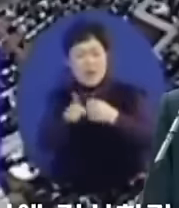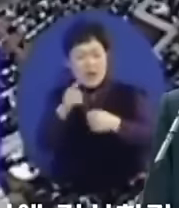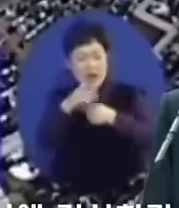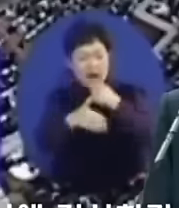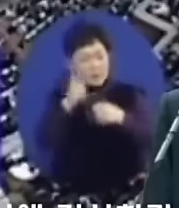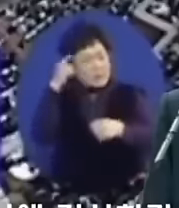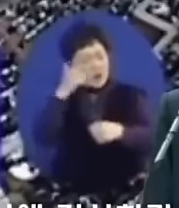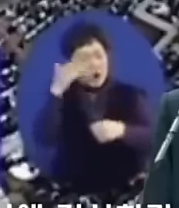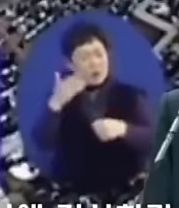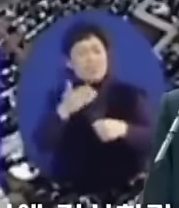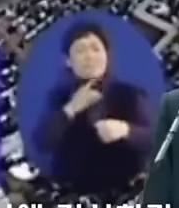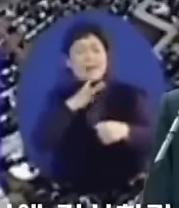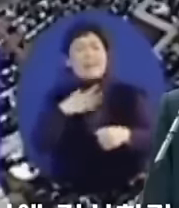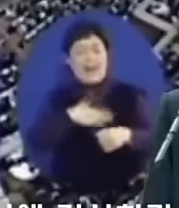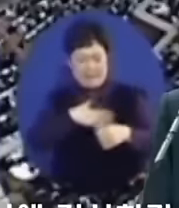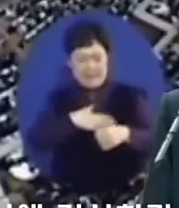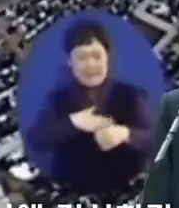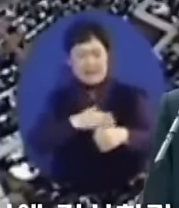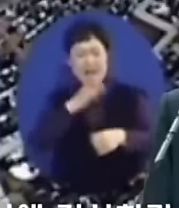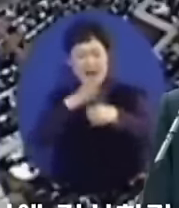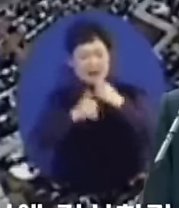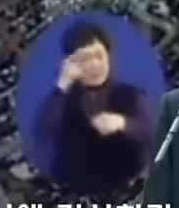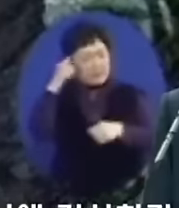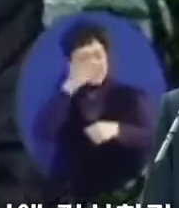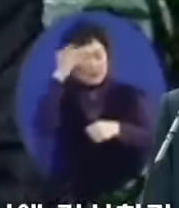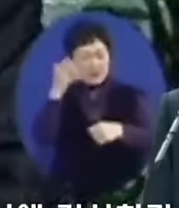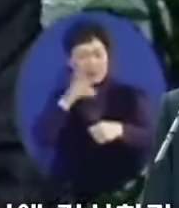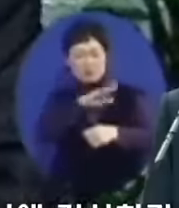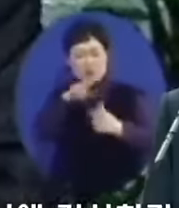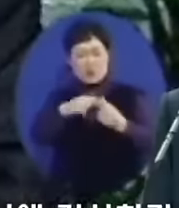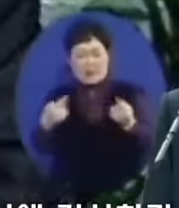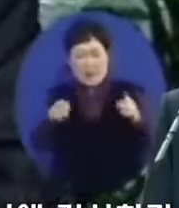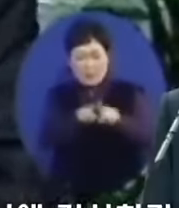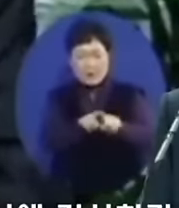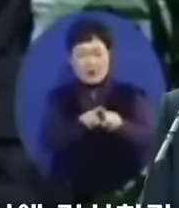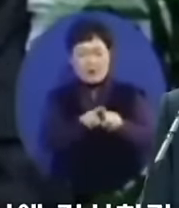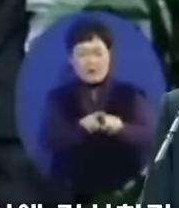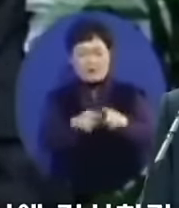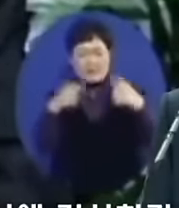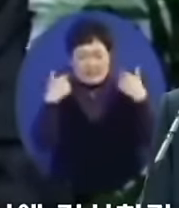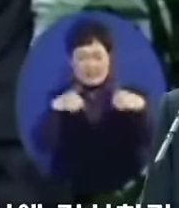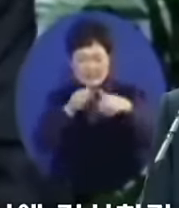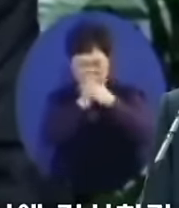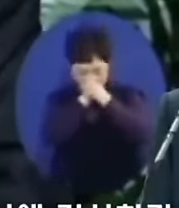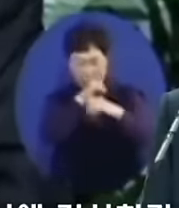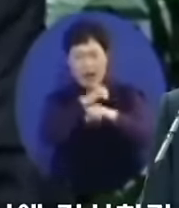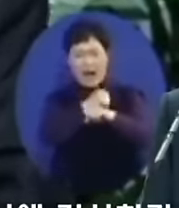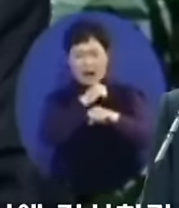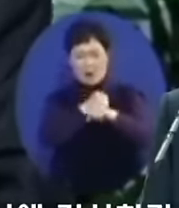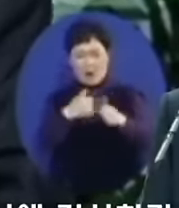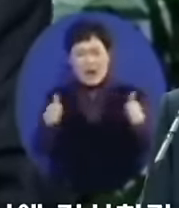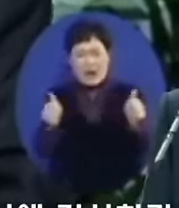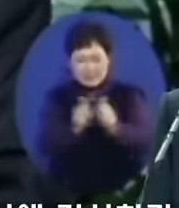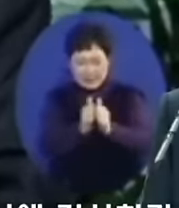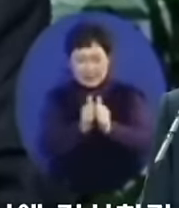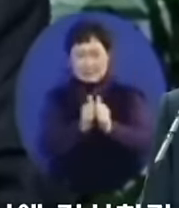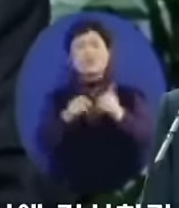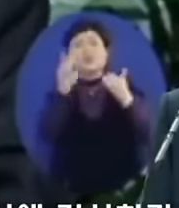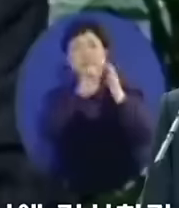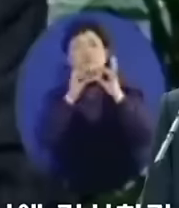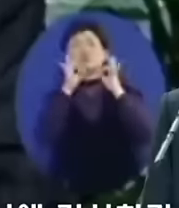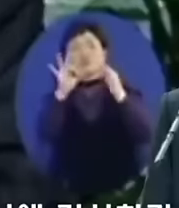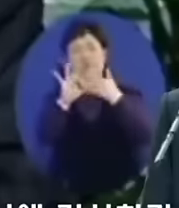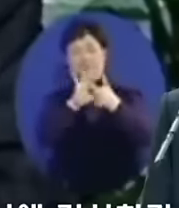아무도 알지 못하느니라. 하나님의 영 성령이 우리와 더불어서 늘 기도하고 같이 하고